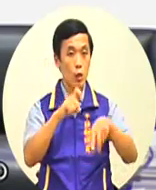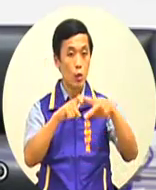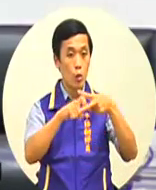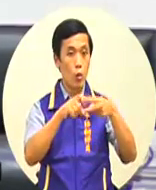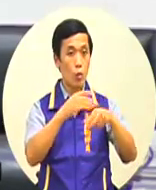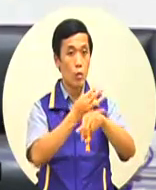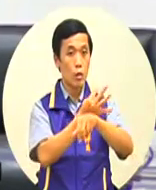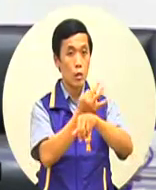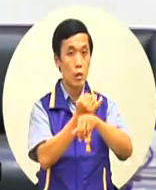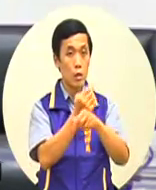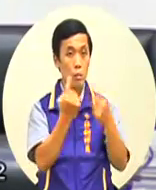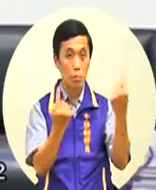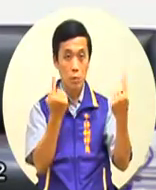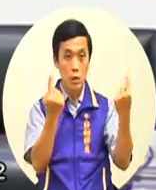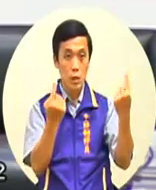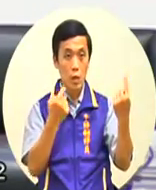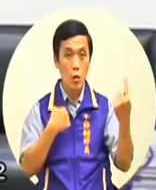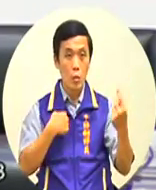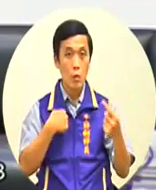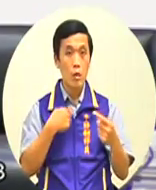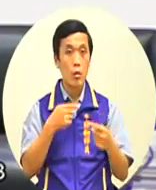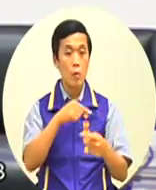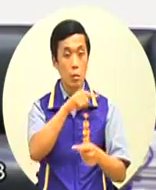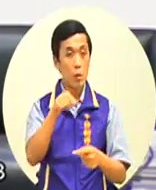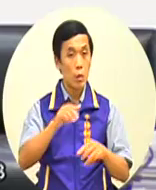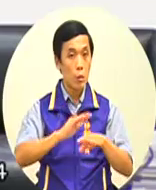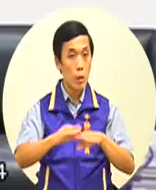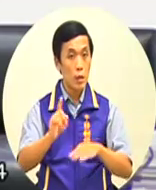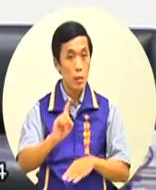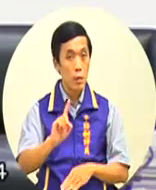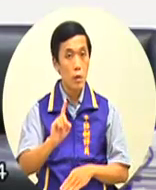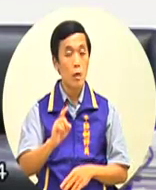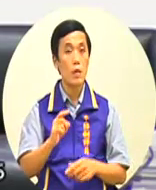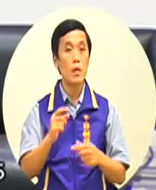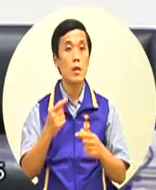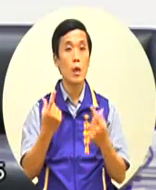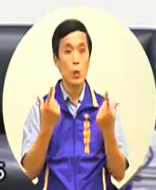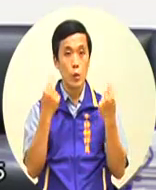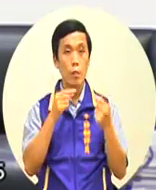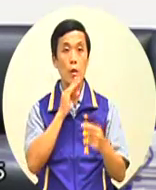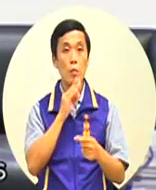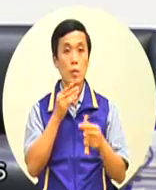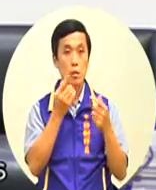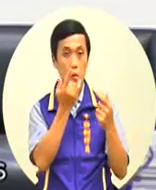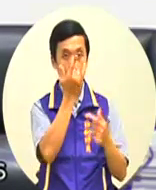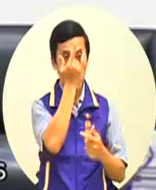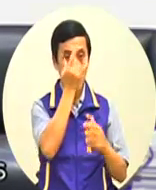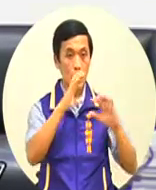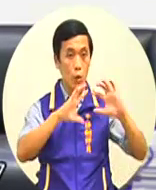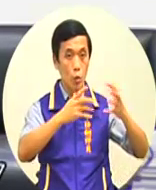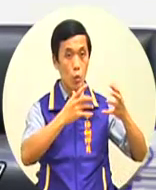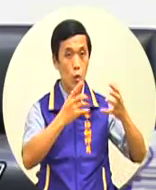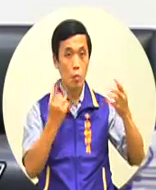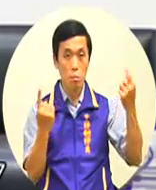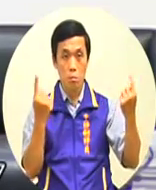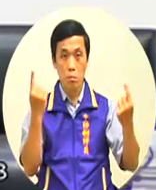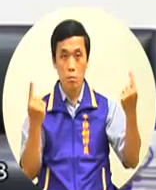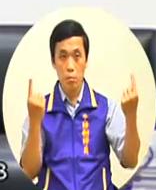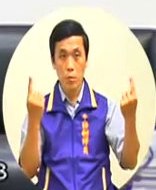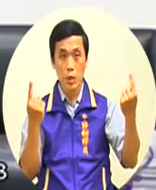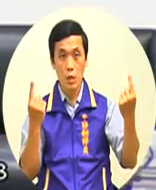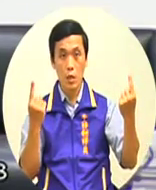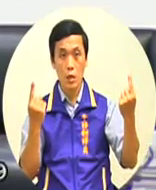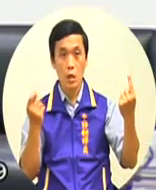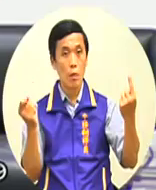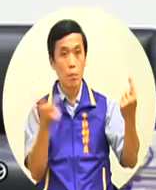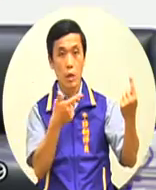落在哪一个区块呢？比如说我们原来是比德国多工作